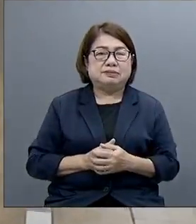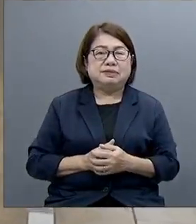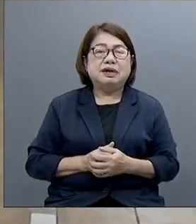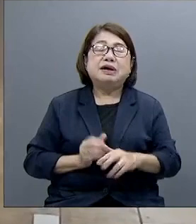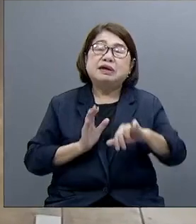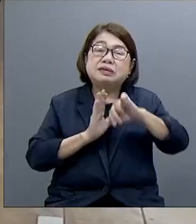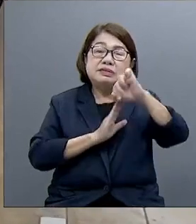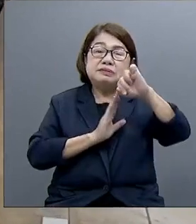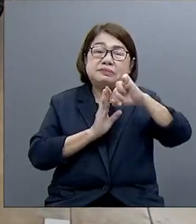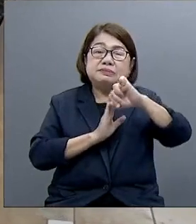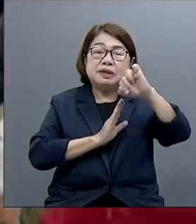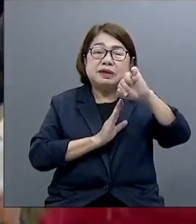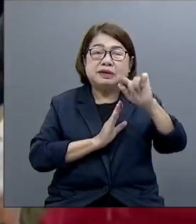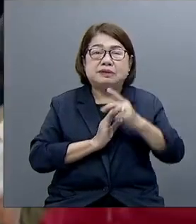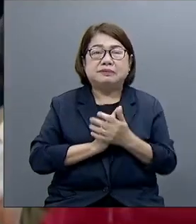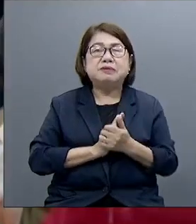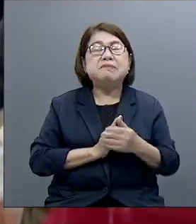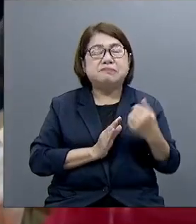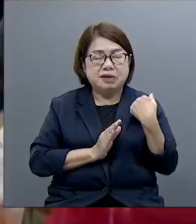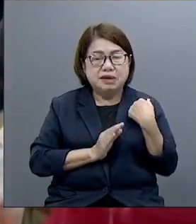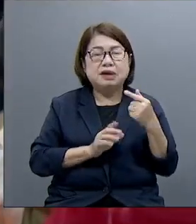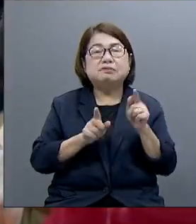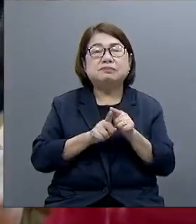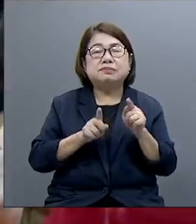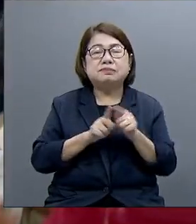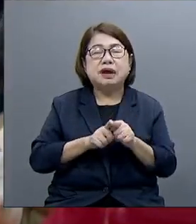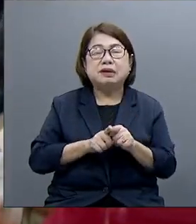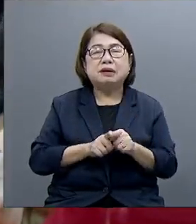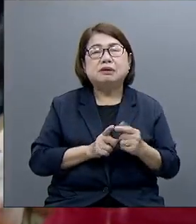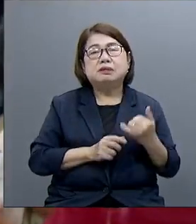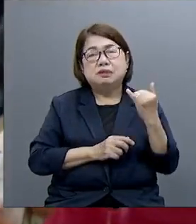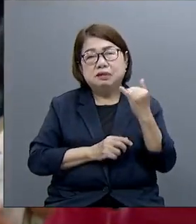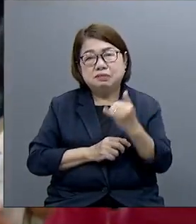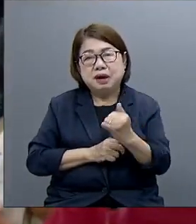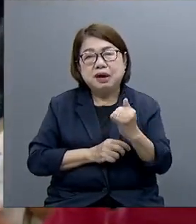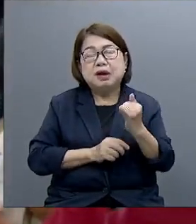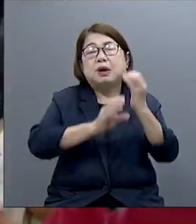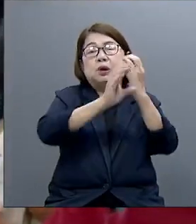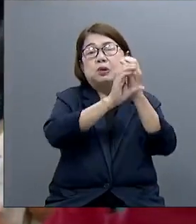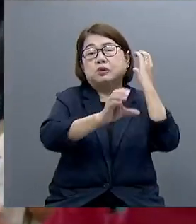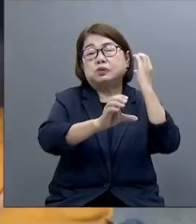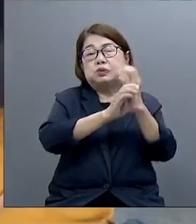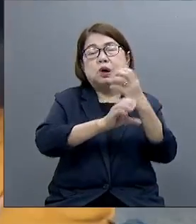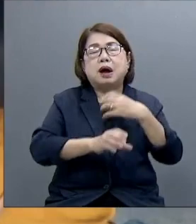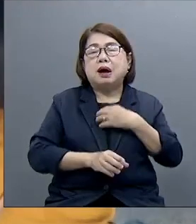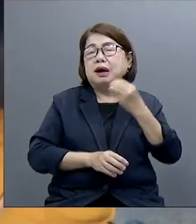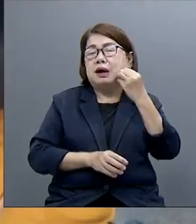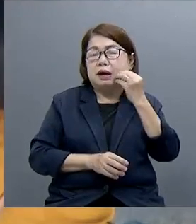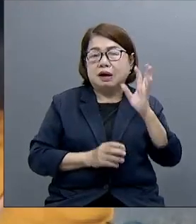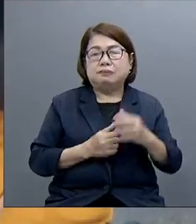ใหม่นะคะประชาชนทยอยเดินทางไปที่สถานีขนส่งอาเขตเพื่อกลับบ้านค่ะยืนยัน